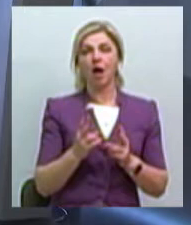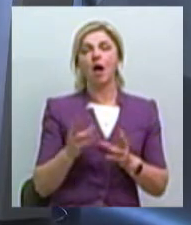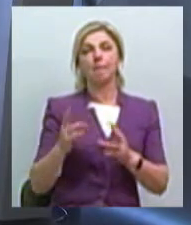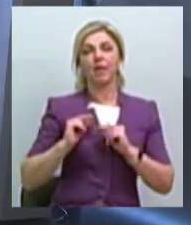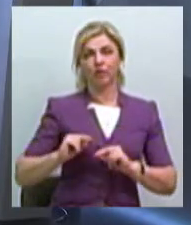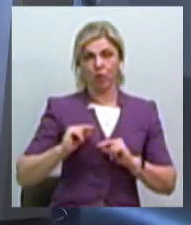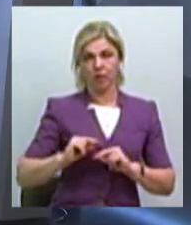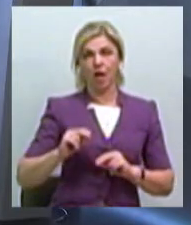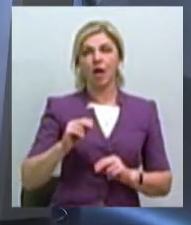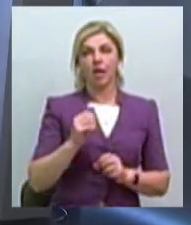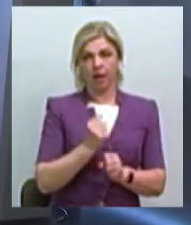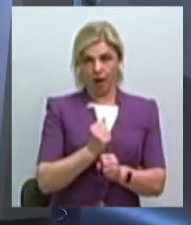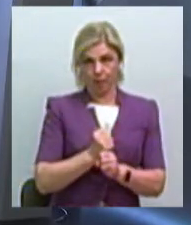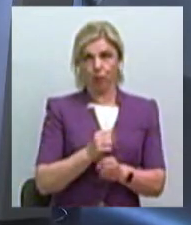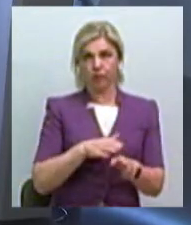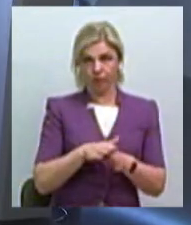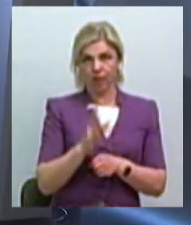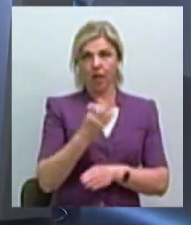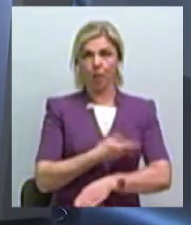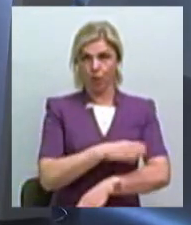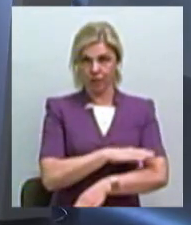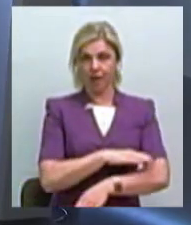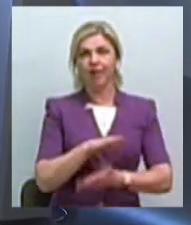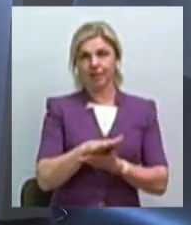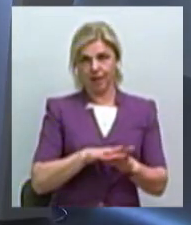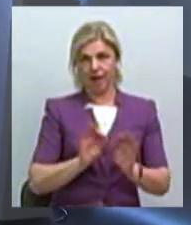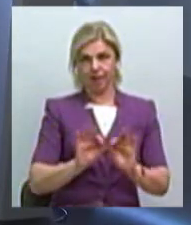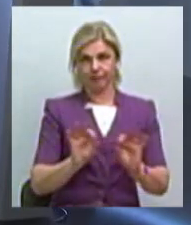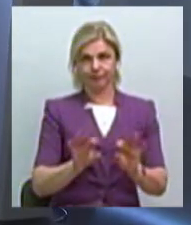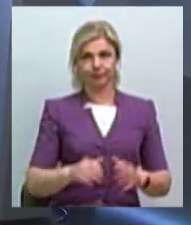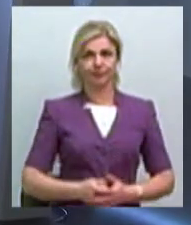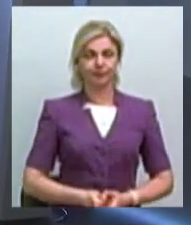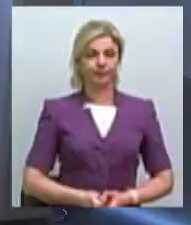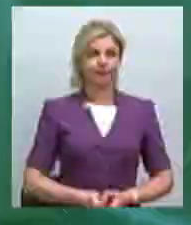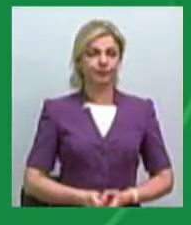співробітництво працює на Полтавщині? Далі у коментарі.